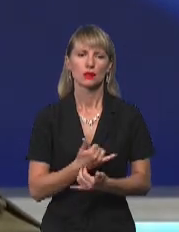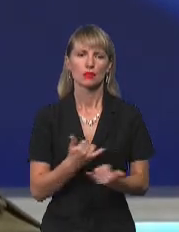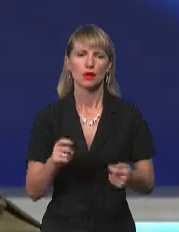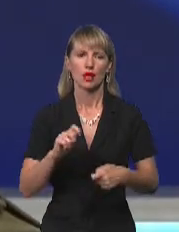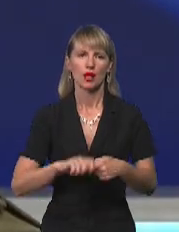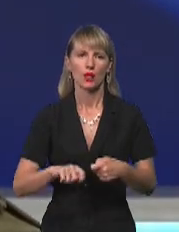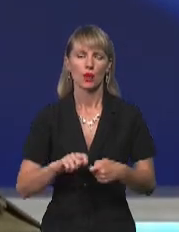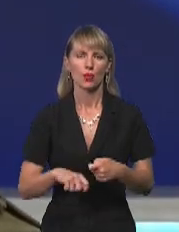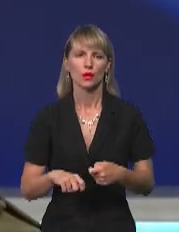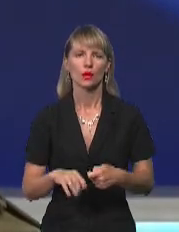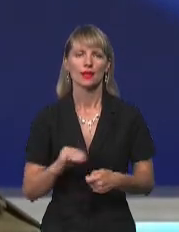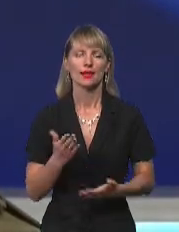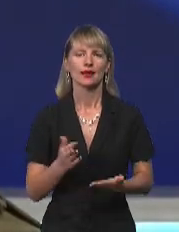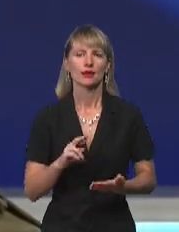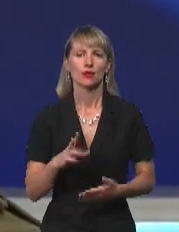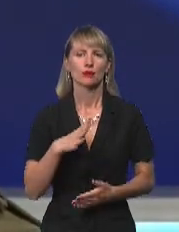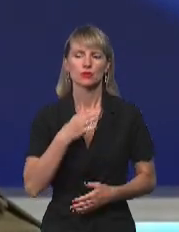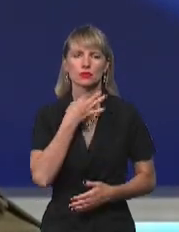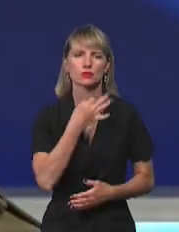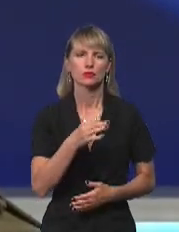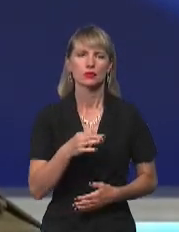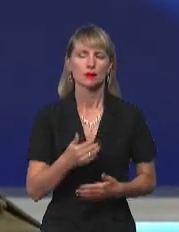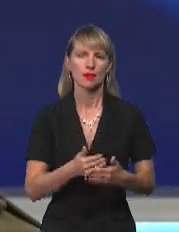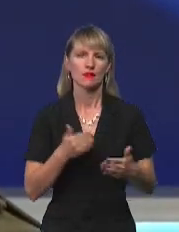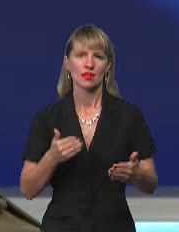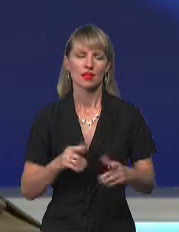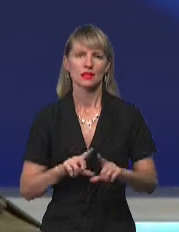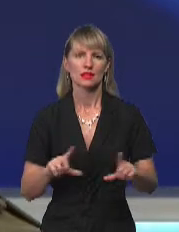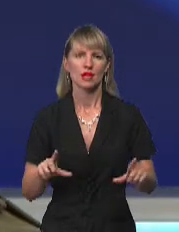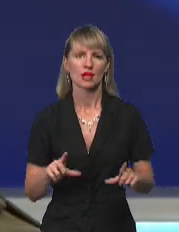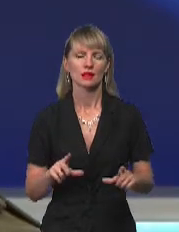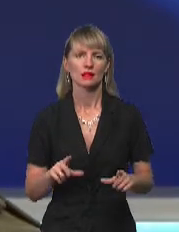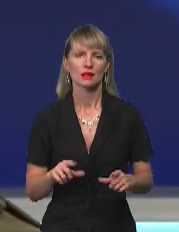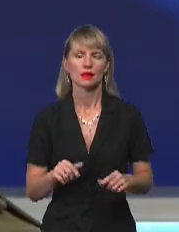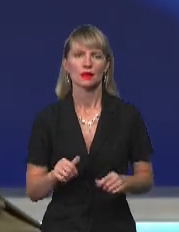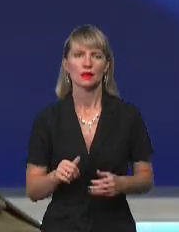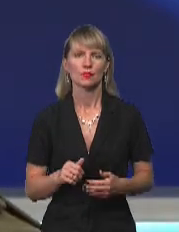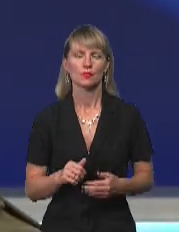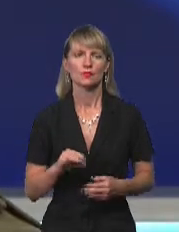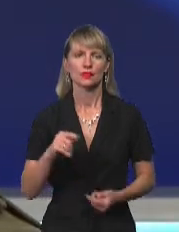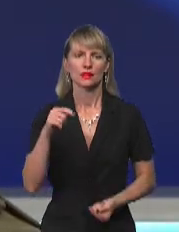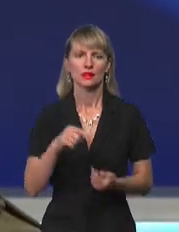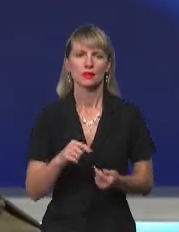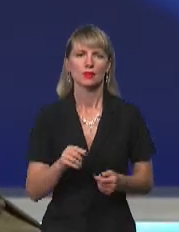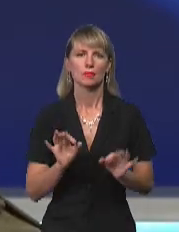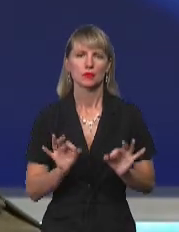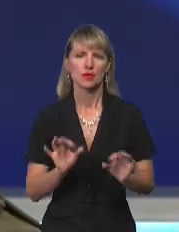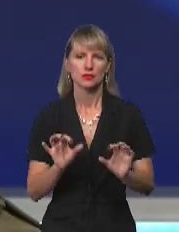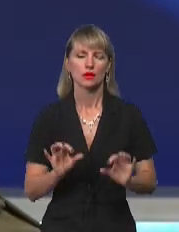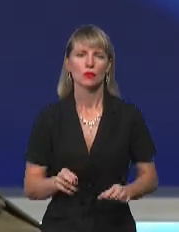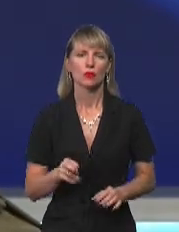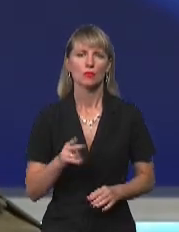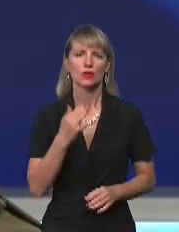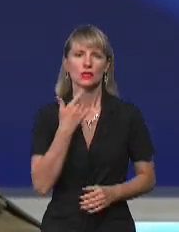служби. От і тут вже, як було сказано, превентивні заходи, але я також хочу додати, що відповідно правильно закону про Національну